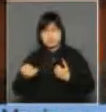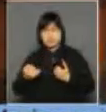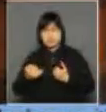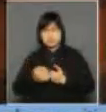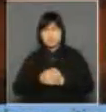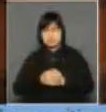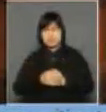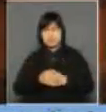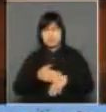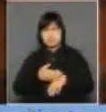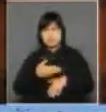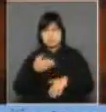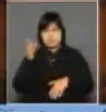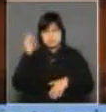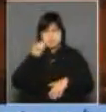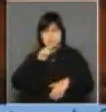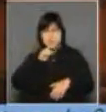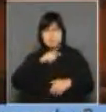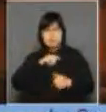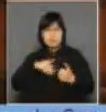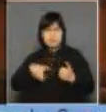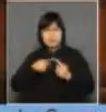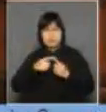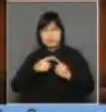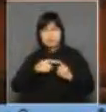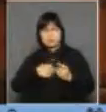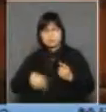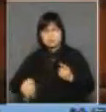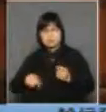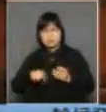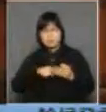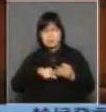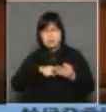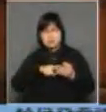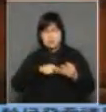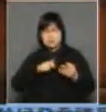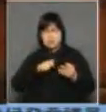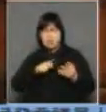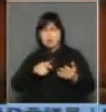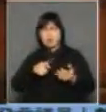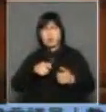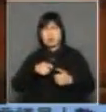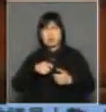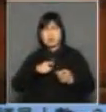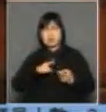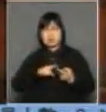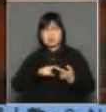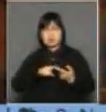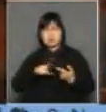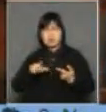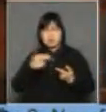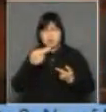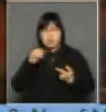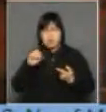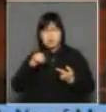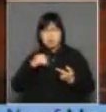剛才我聽到有些泛民派的議員陶謹申或者何秀蘭議員